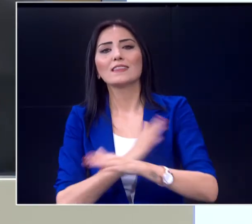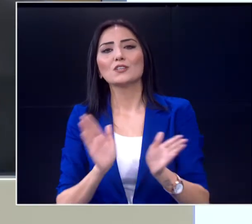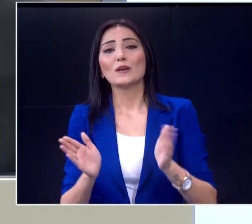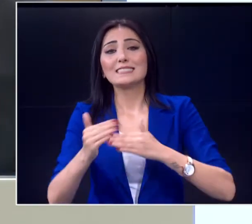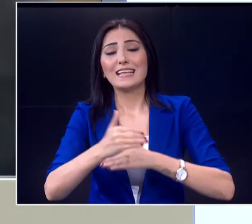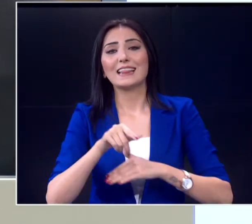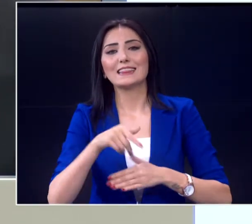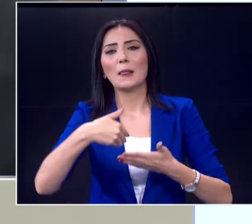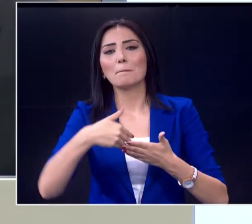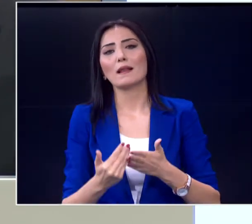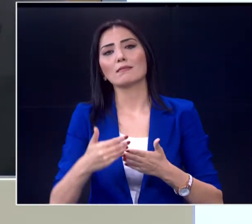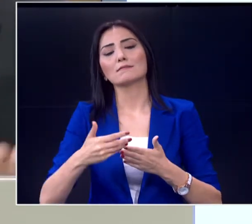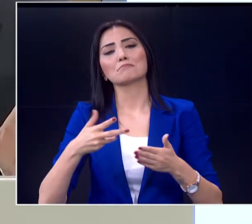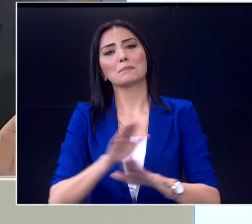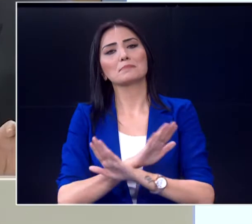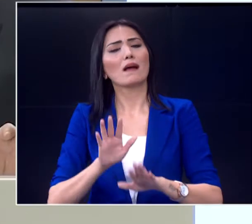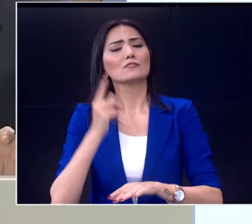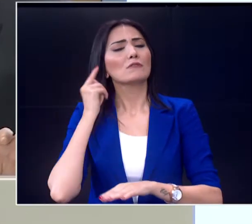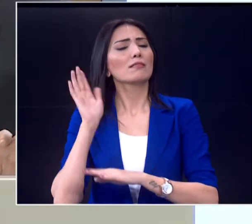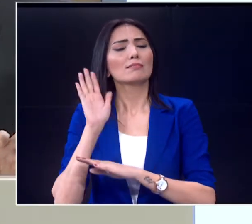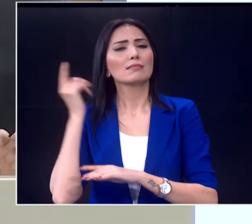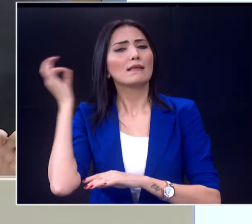sandıkta biletini keser. Hiç dinlemez.